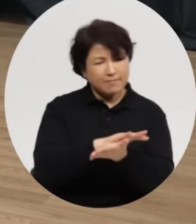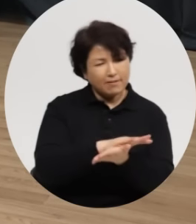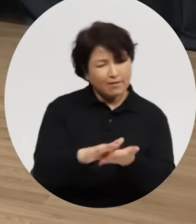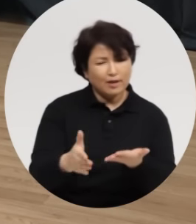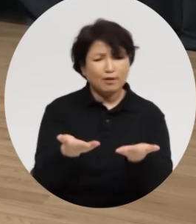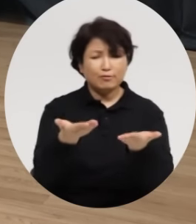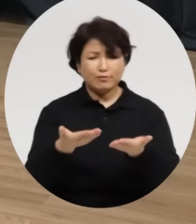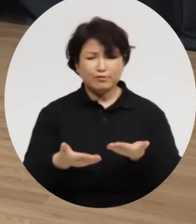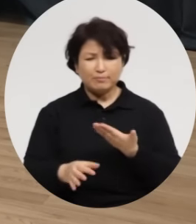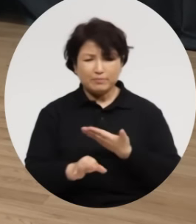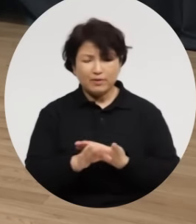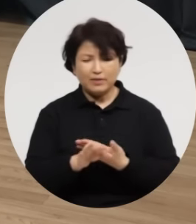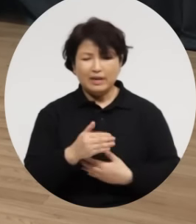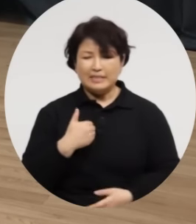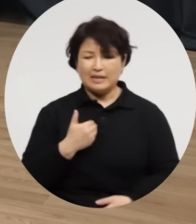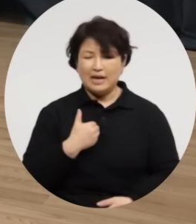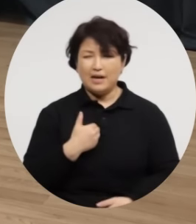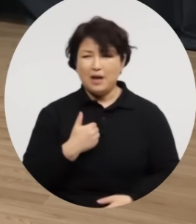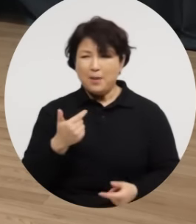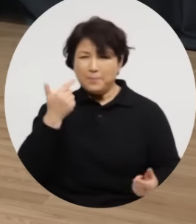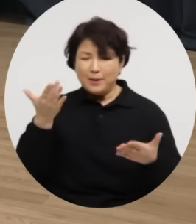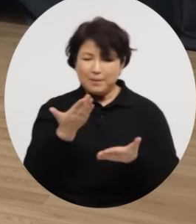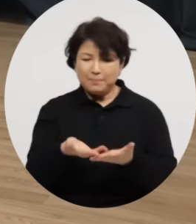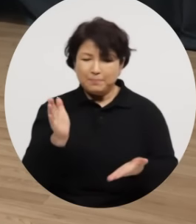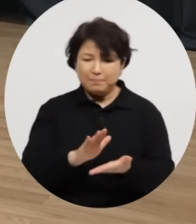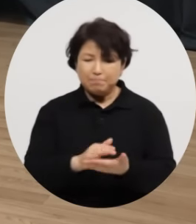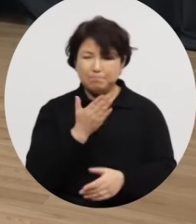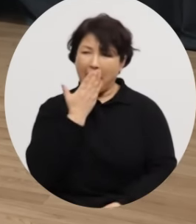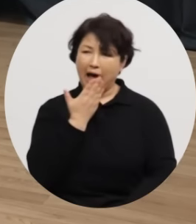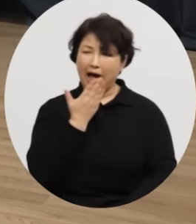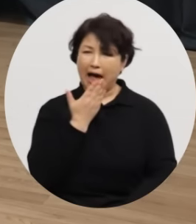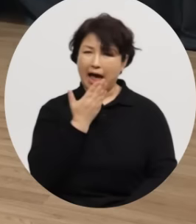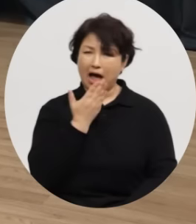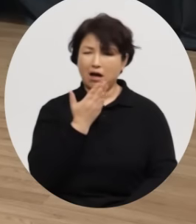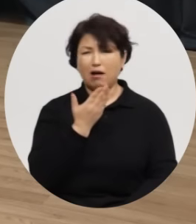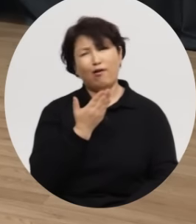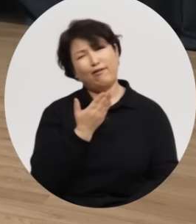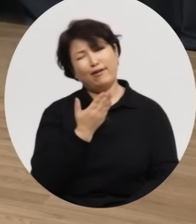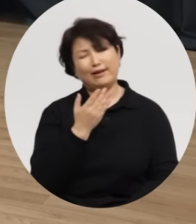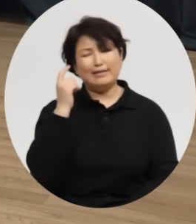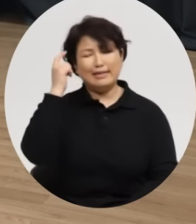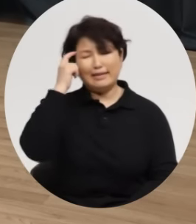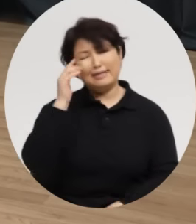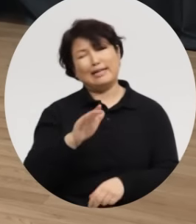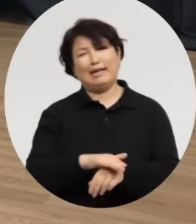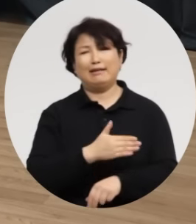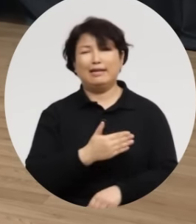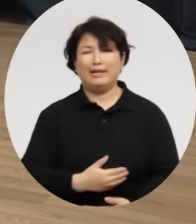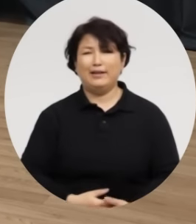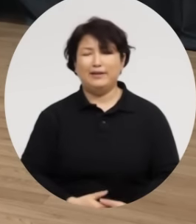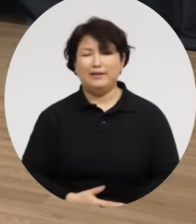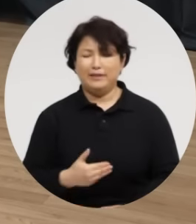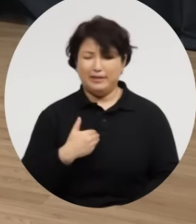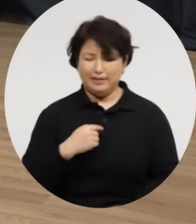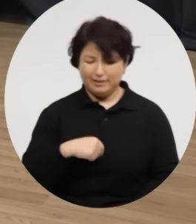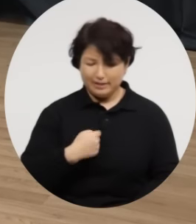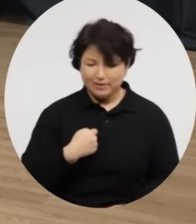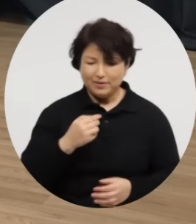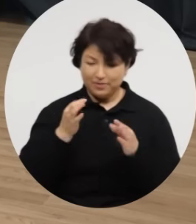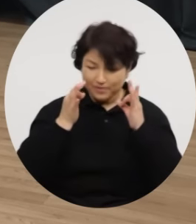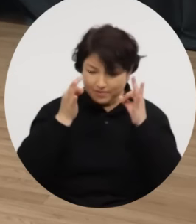좀 좋아지고 그런 걸 좀 잘못되게 생각을 조금 했던 것 같습니다. 그래서 좀 제가